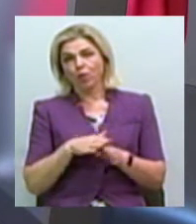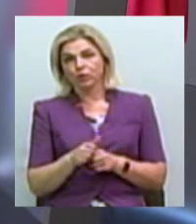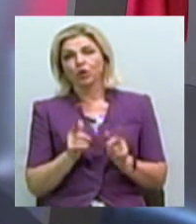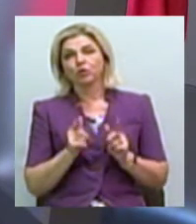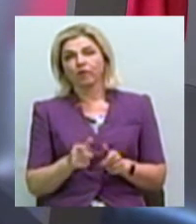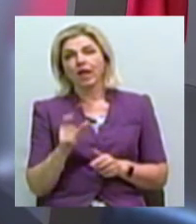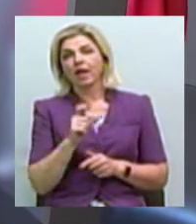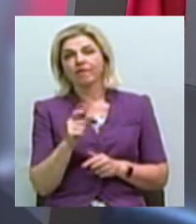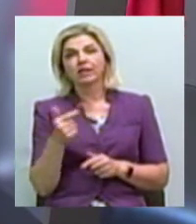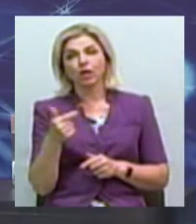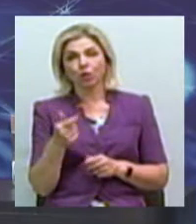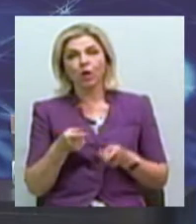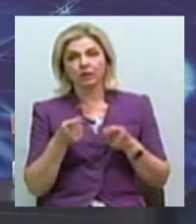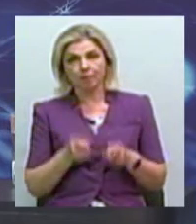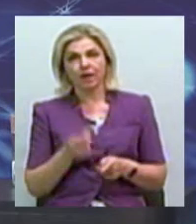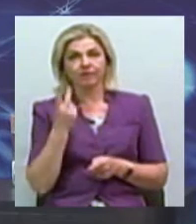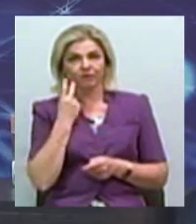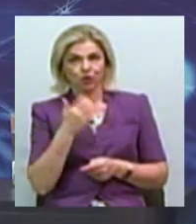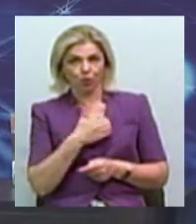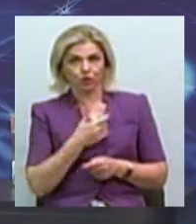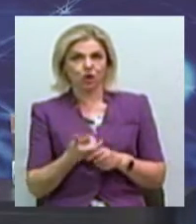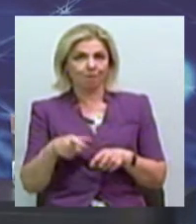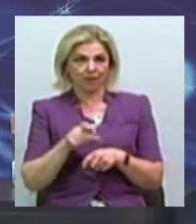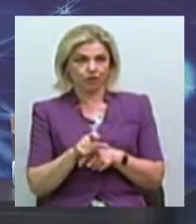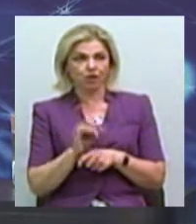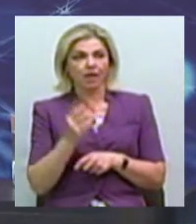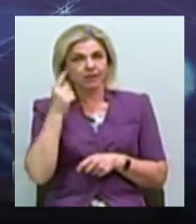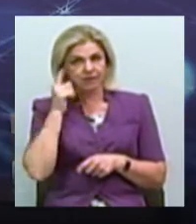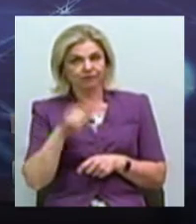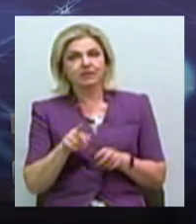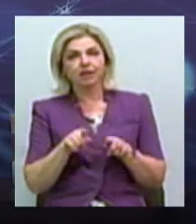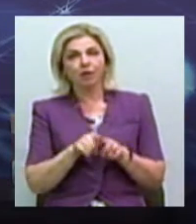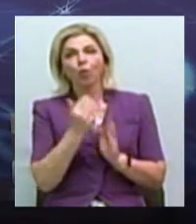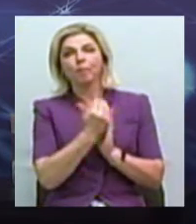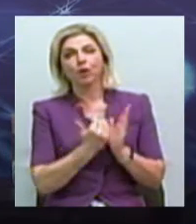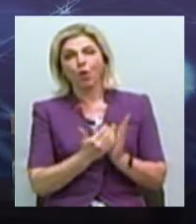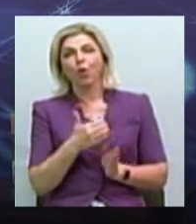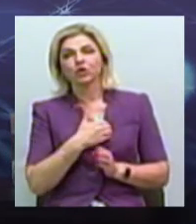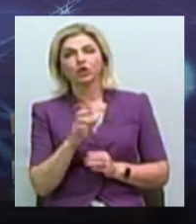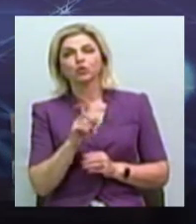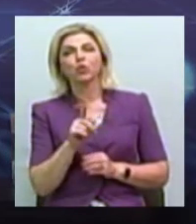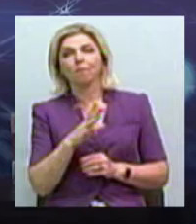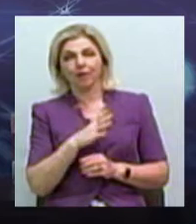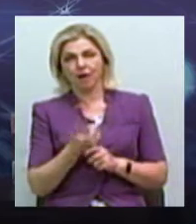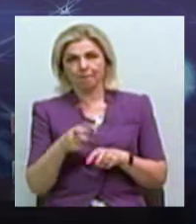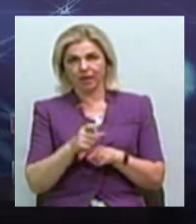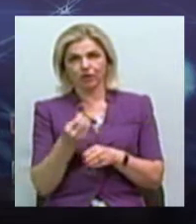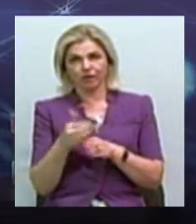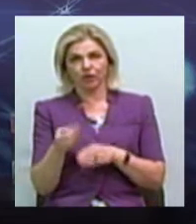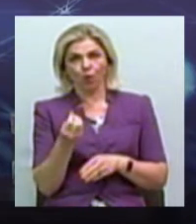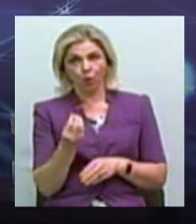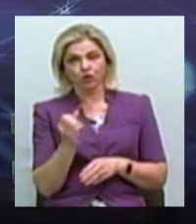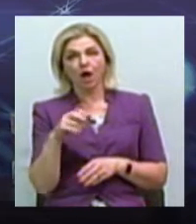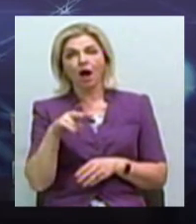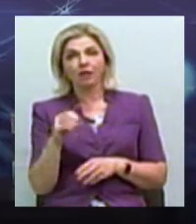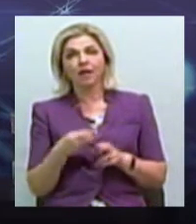Григоровичем. Насправді, завжди хочеться більше. І, звісно, в цій програмі також хотілося, щоб було більше виділено коштів. Але